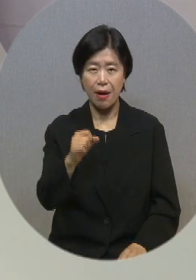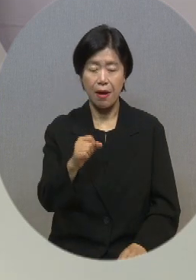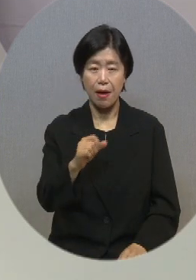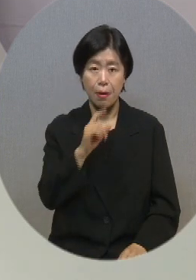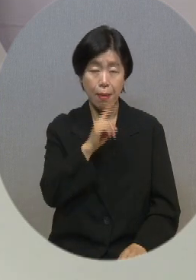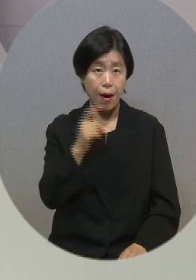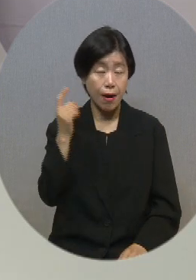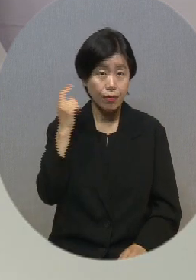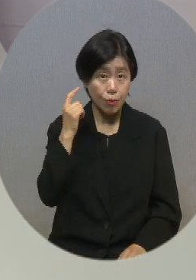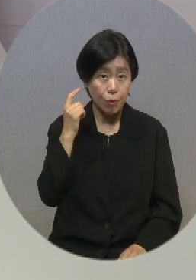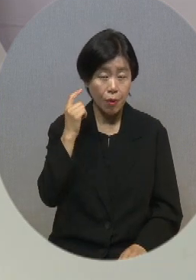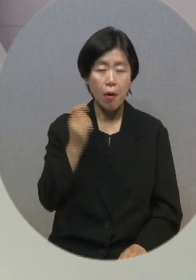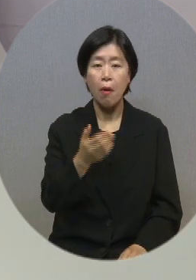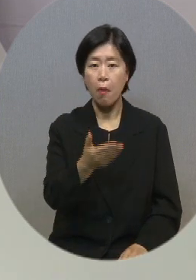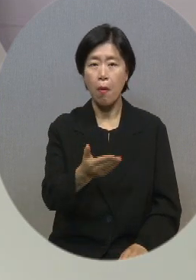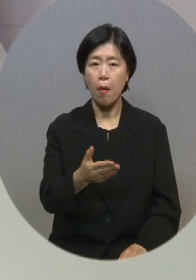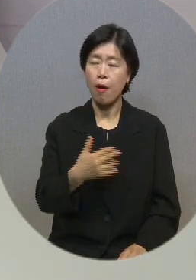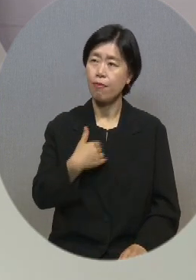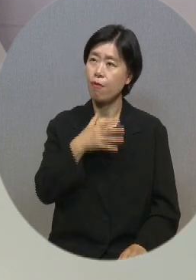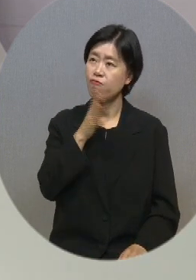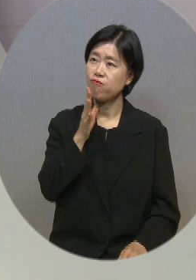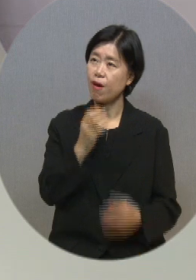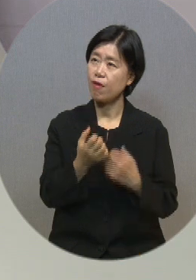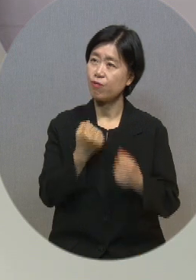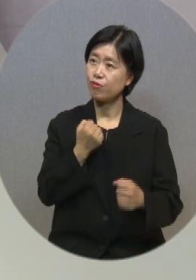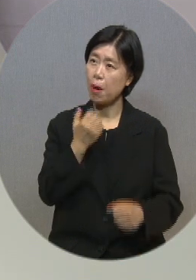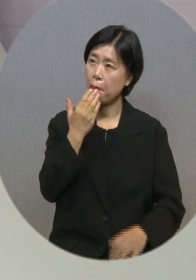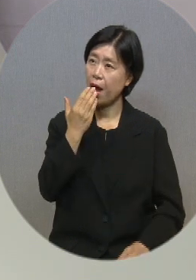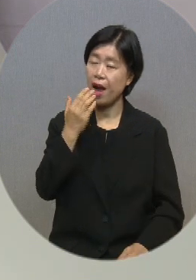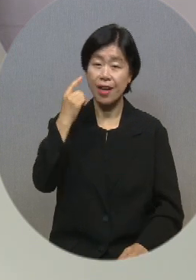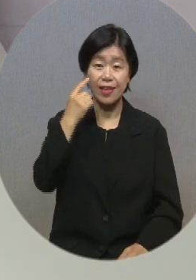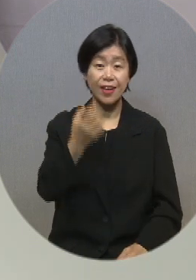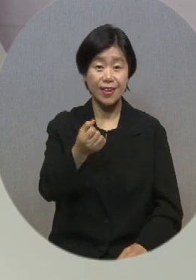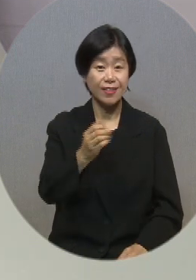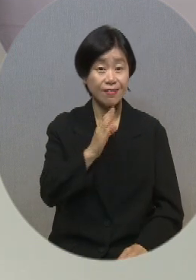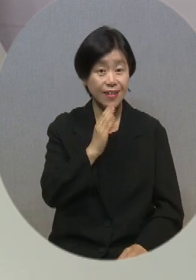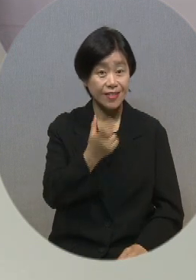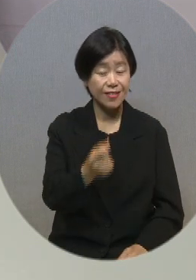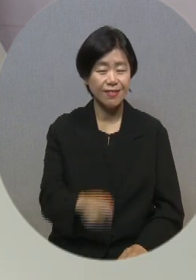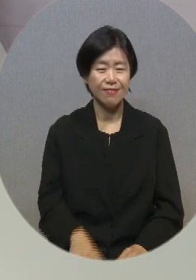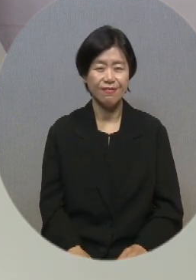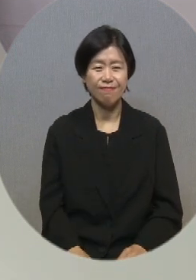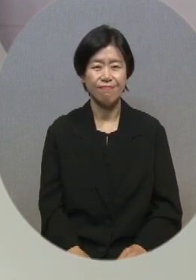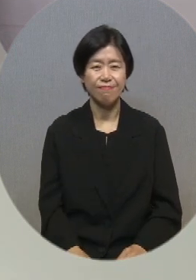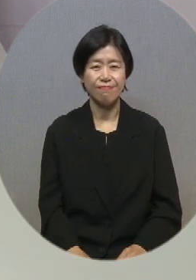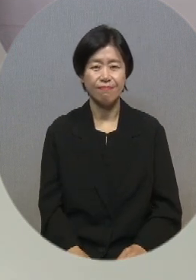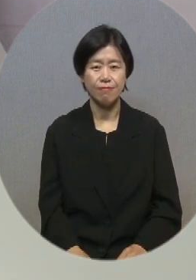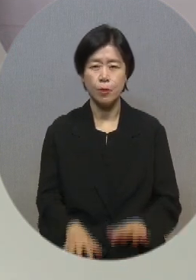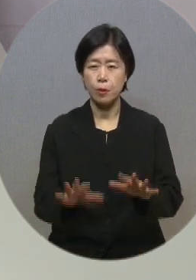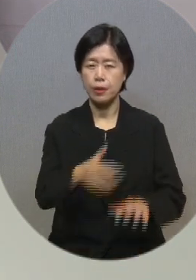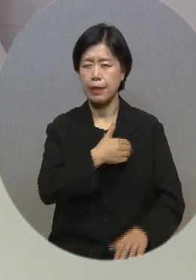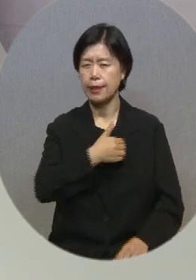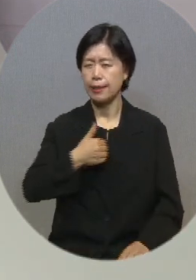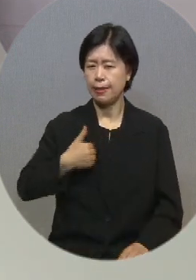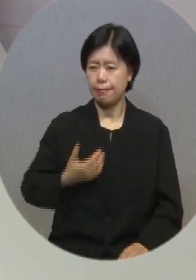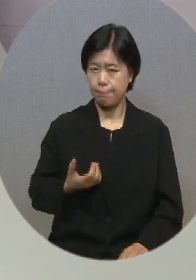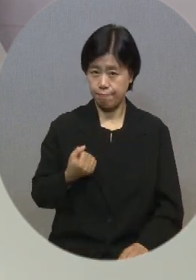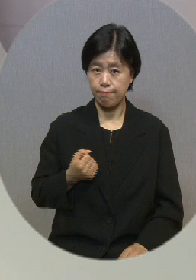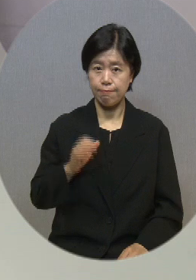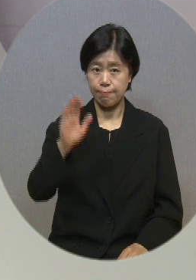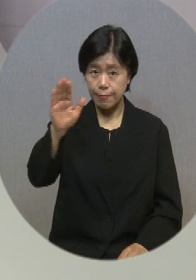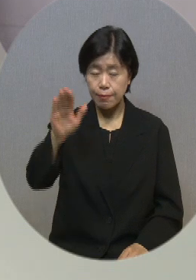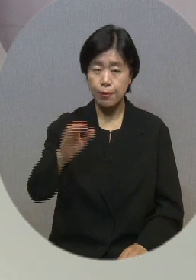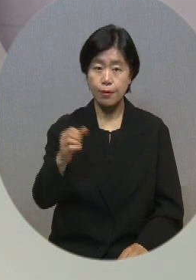나이를 먹어서도 할 수 있다는 자신감을 얻었다. 아, 이런 느낌을 가지셨다고 그러는데 자, 네. 이 자신감으로 또 뭘 앞으로